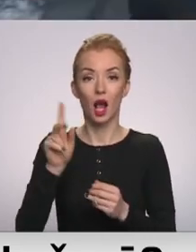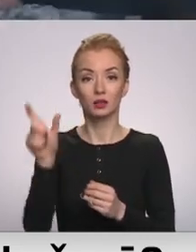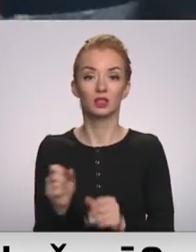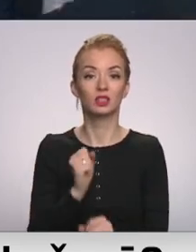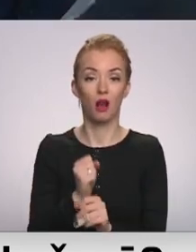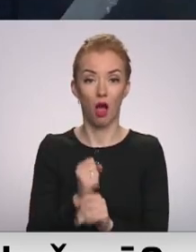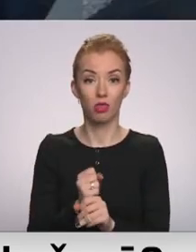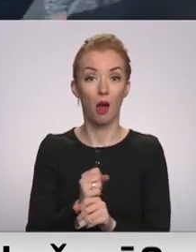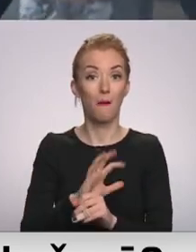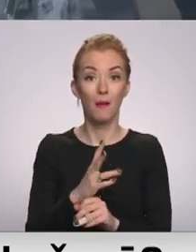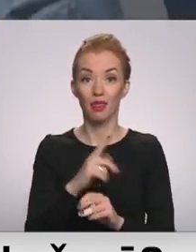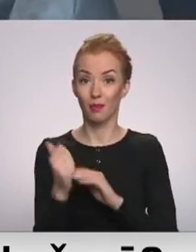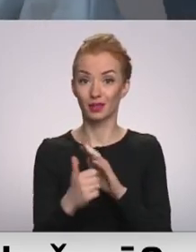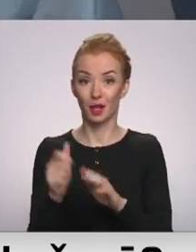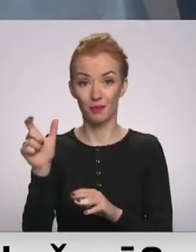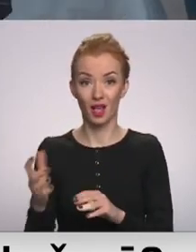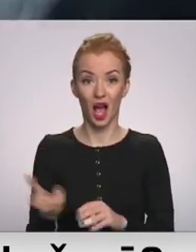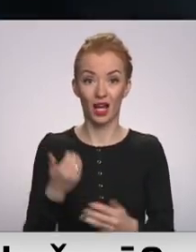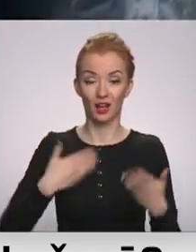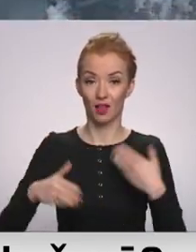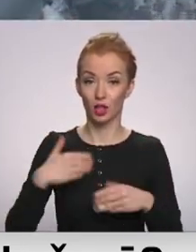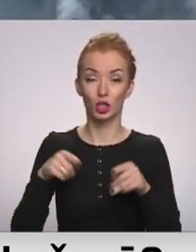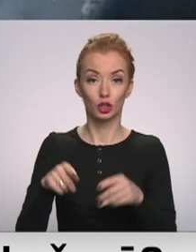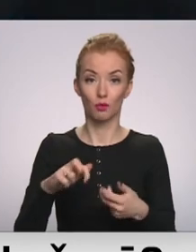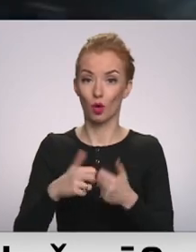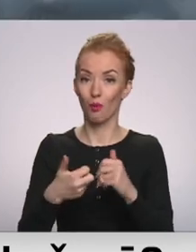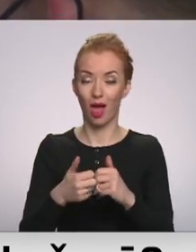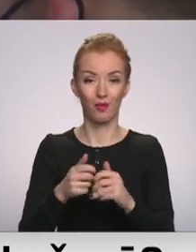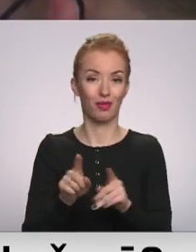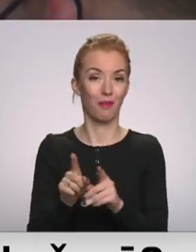Tātad nestrādājošiem cilvēkiem ar invaliditāti šī problēma